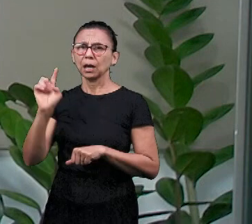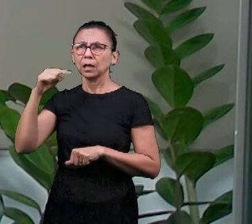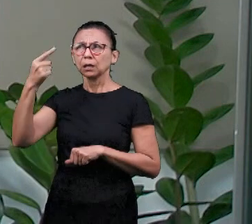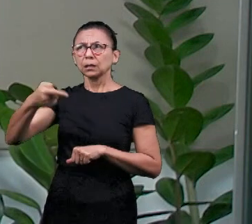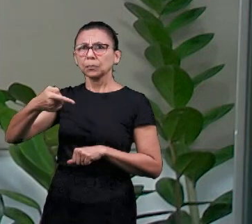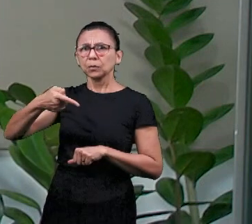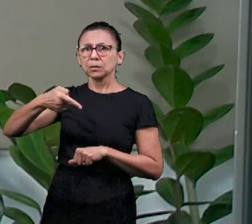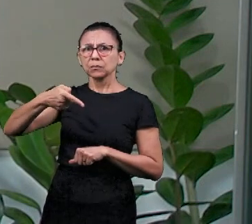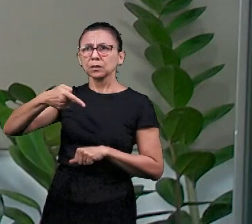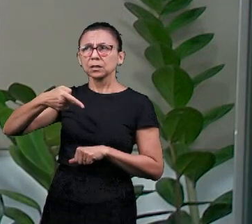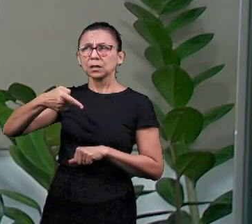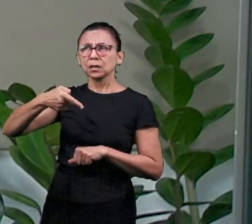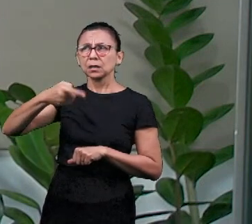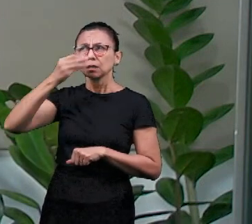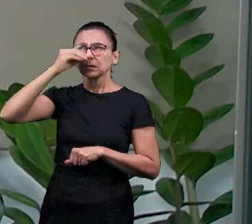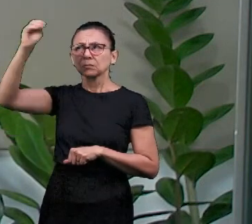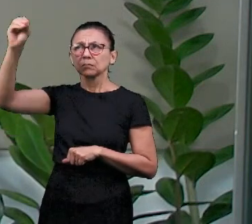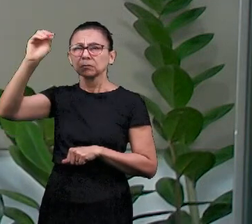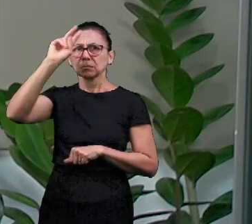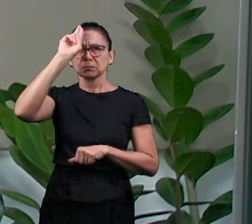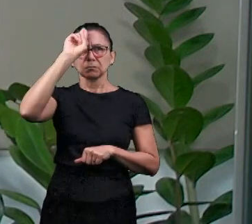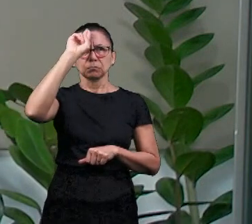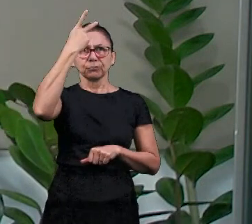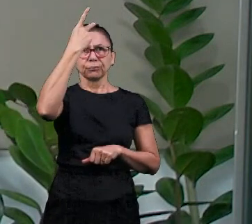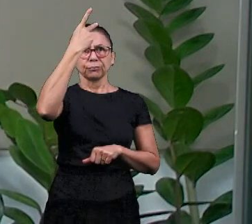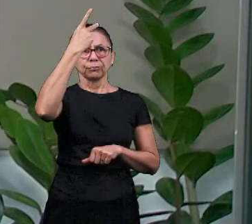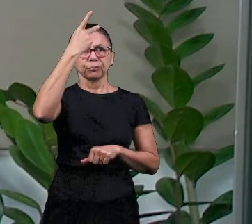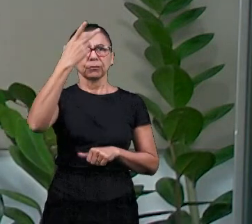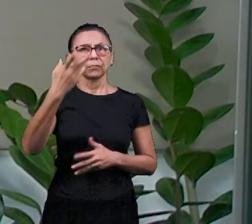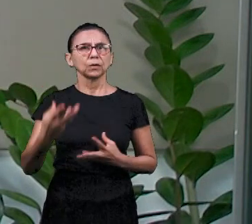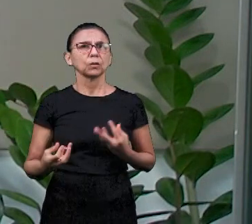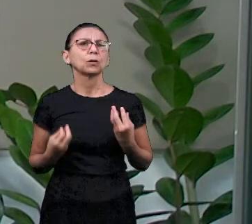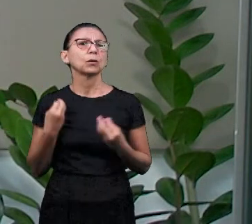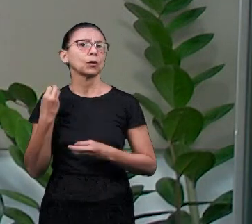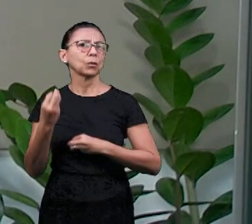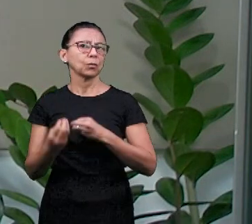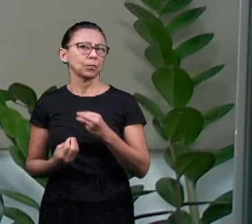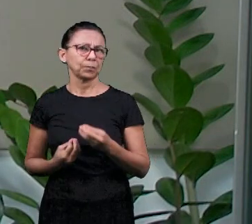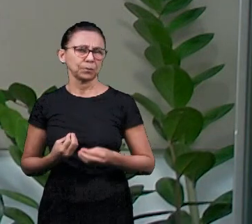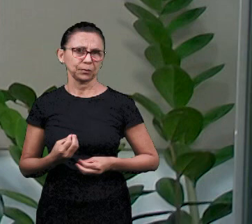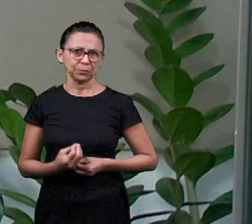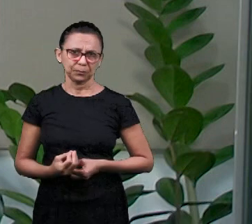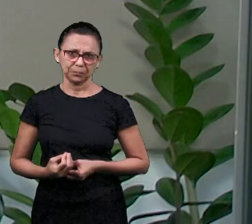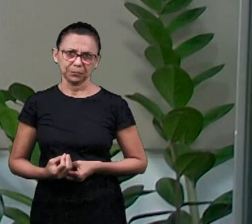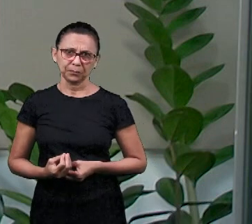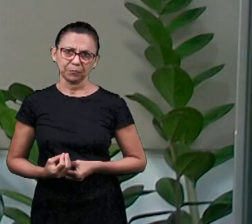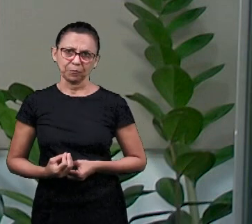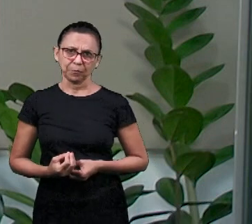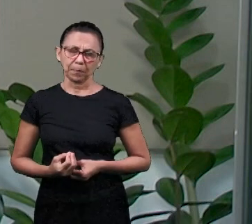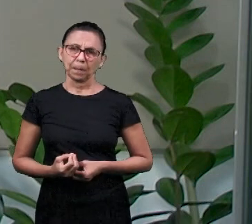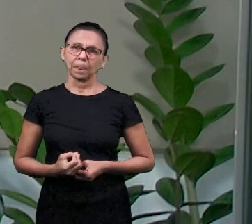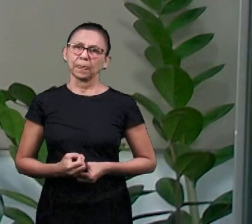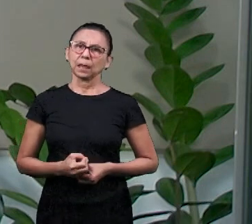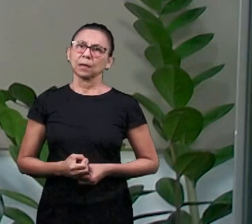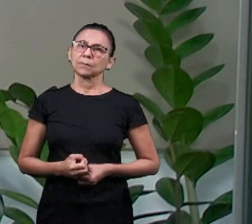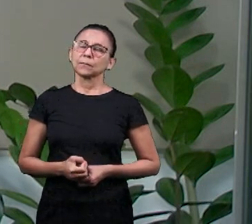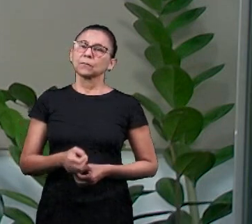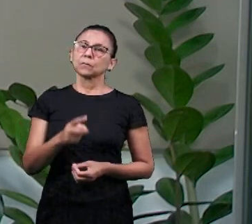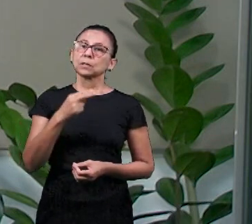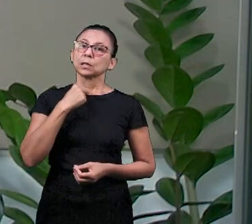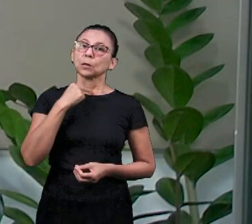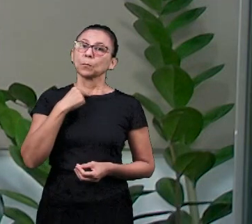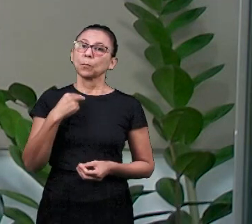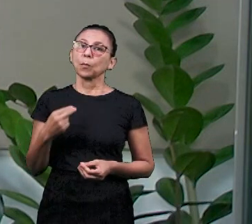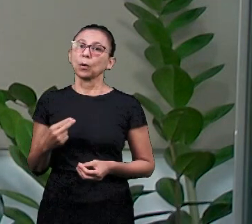évitez cela. Ne soyez pas illudés. Ne vous unissez pas ceux qui sont contre le son, contre la parole.